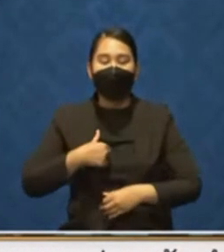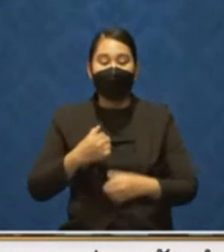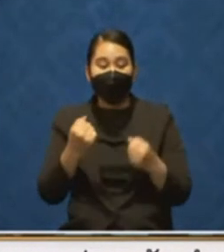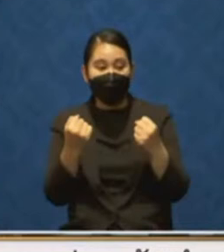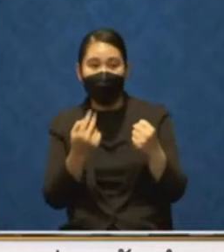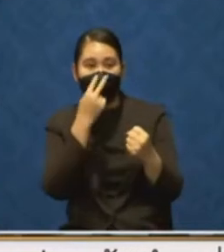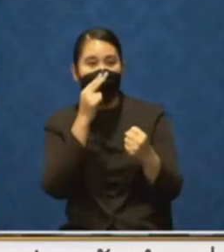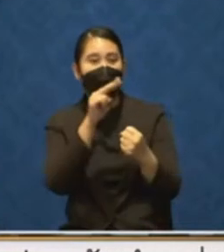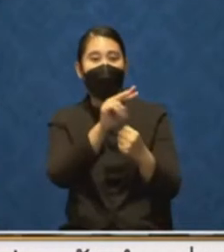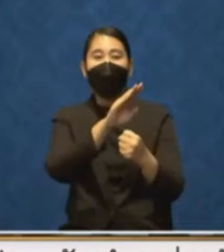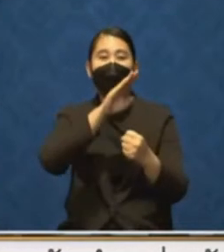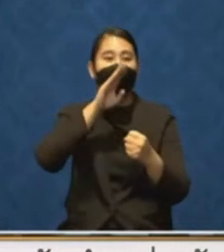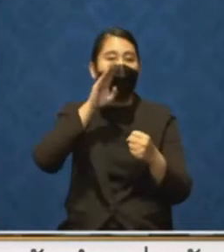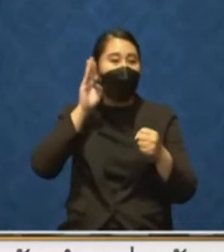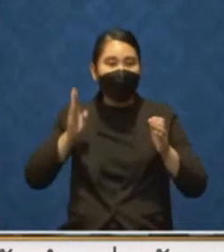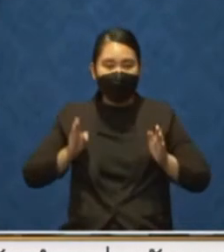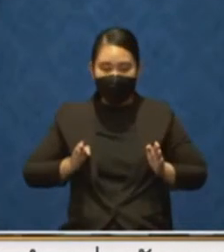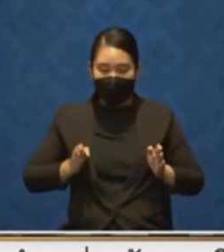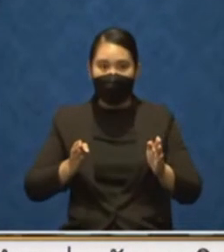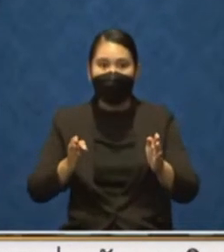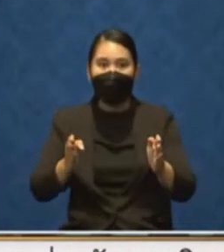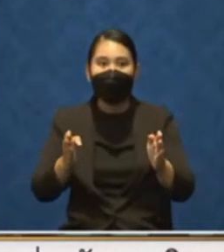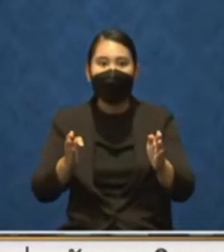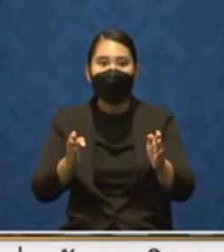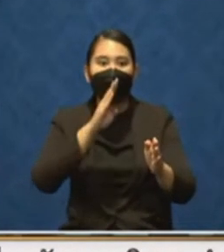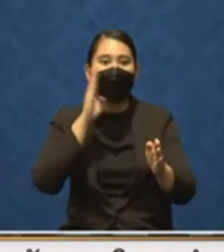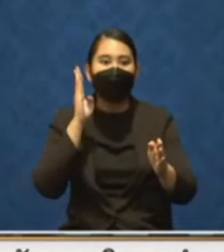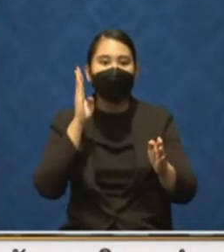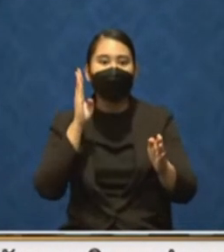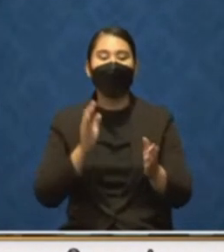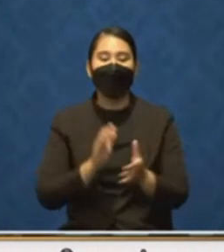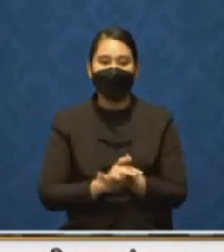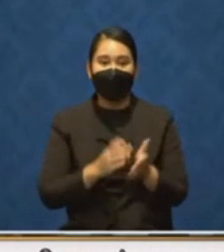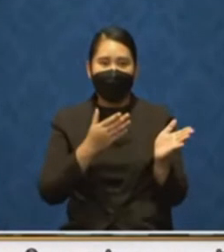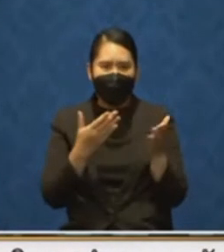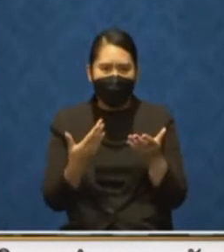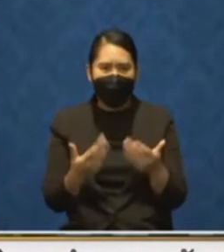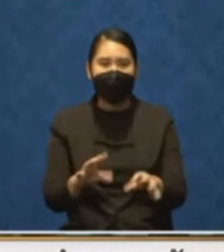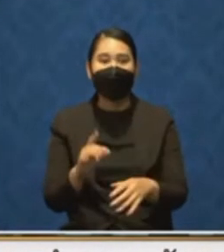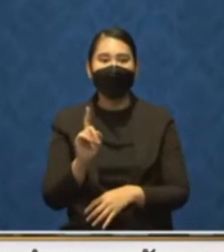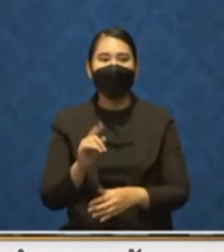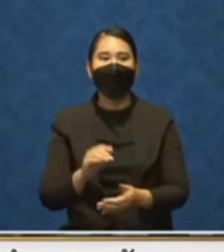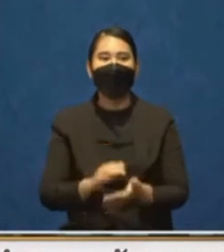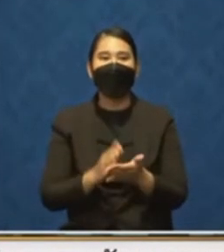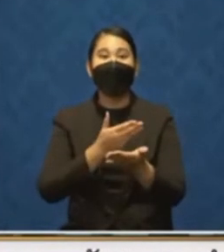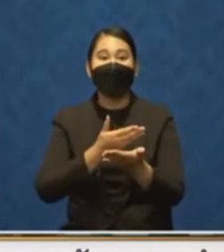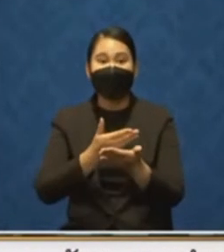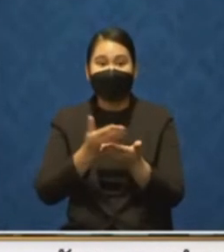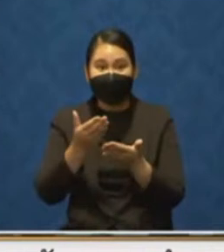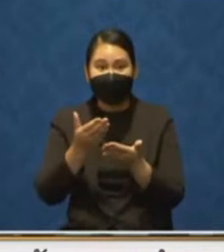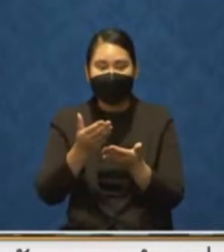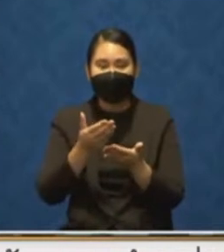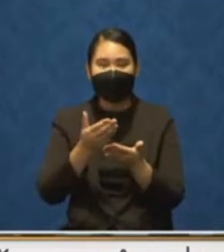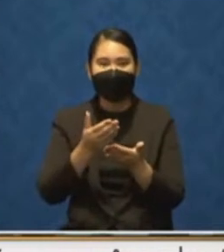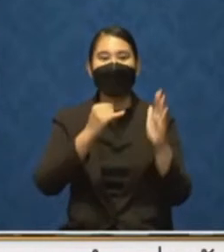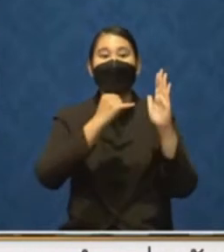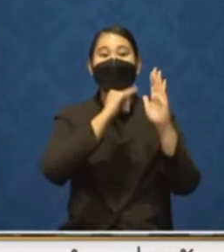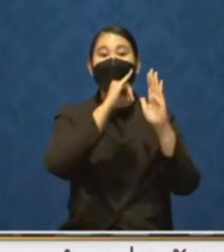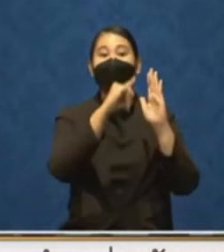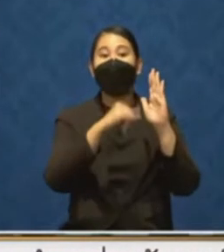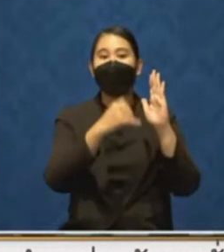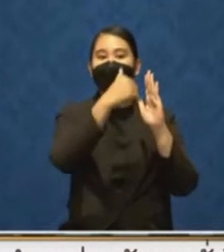ถนนทางเรียบแต่ประเด็นก็คือว่าขอไปซื้อแบ่งกันแต่ละจังหวัดท่านประธานของแล้วภาพ